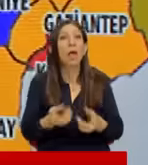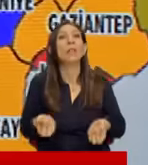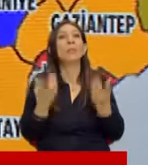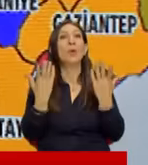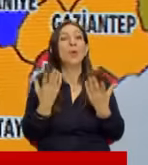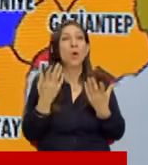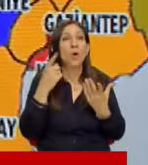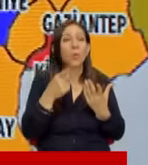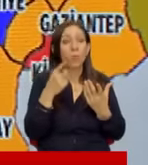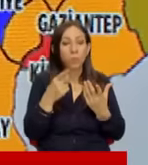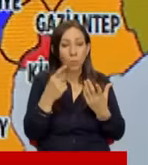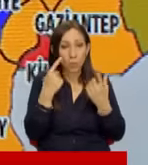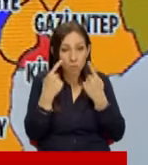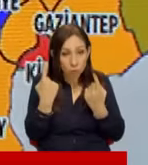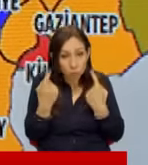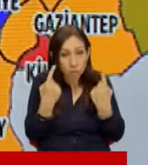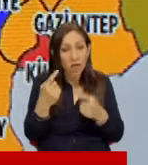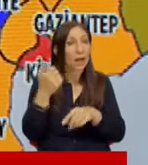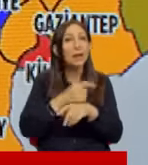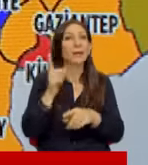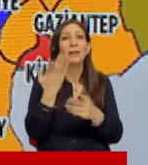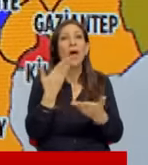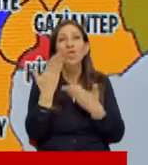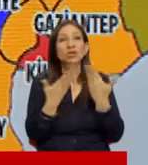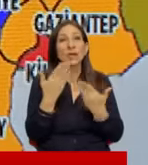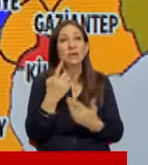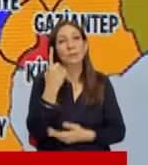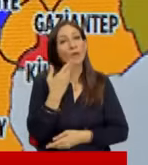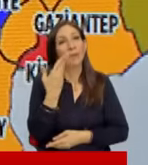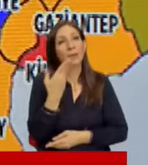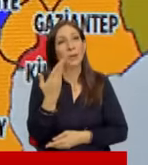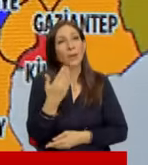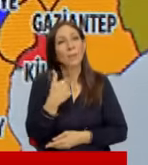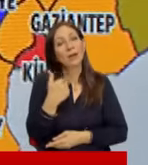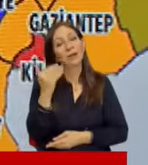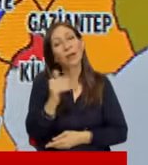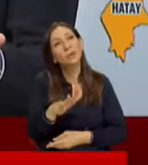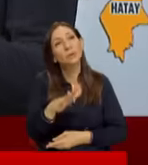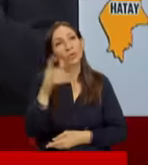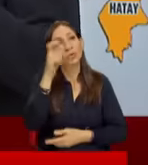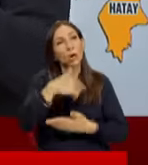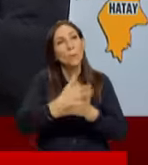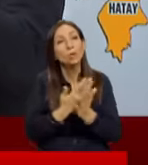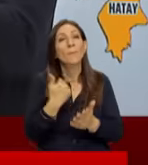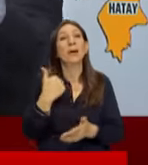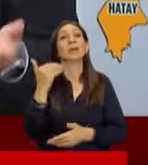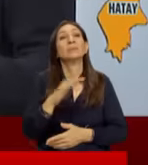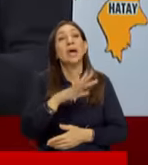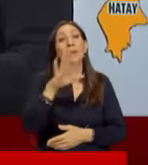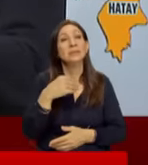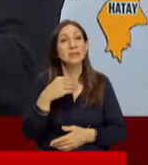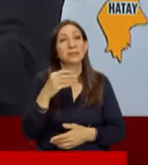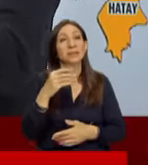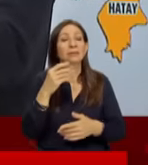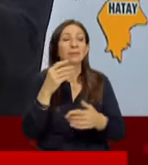yetmiyor. Şimdi bu atmosferde iktidar ne anlatacak insanlara? Tek bir şey anlatabilir. Ben gelmezsem ülke bölünür. Ben gelmezsem hepimiz